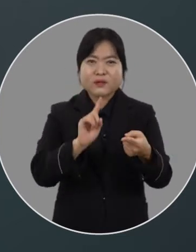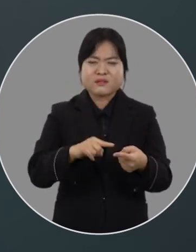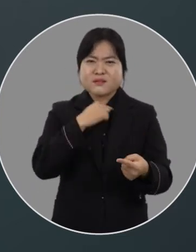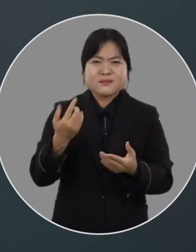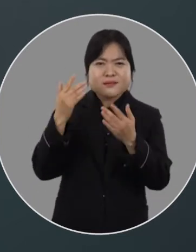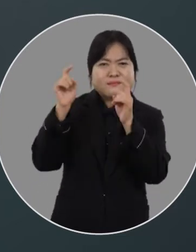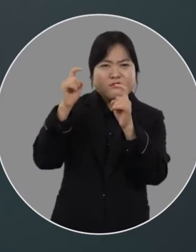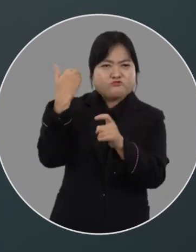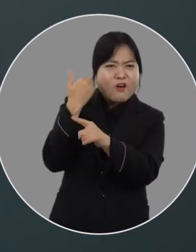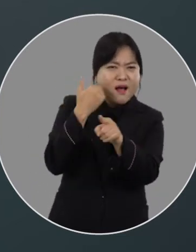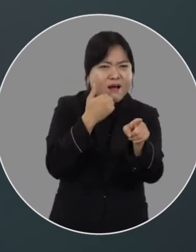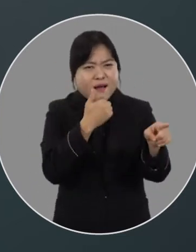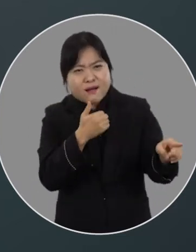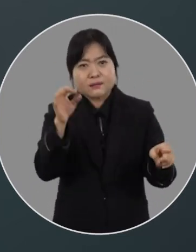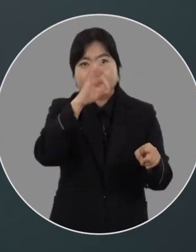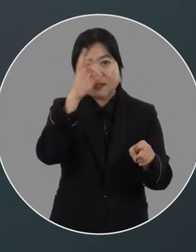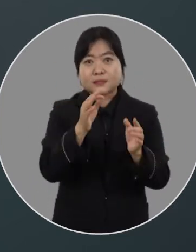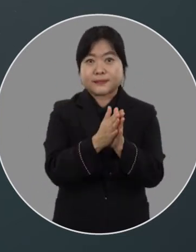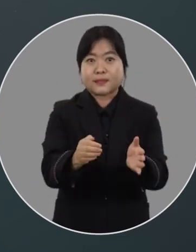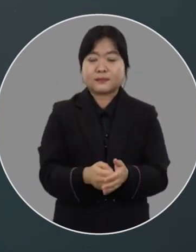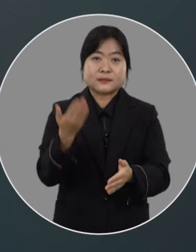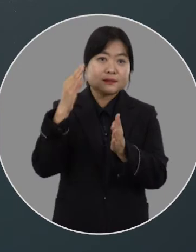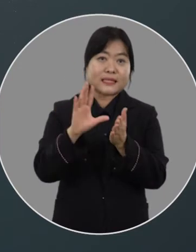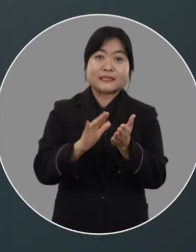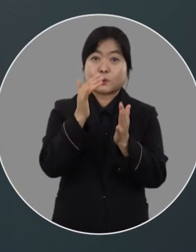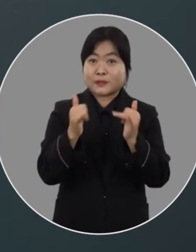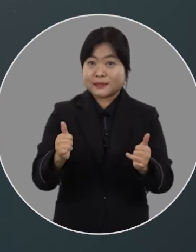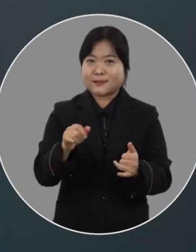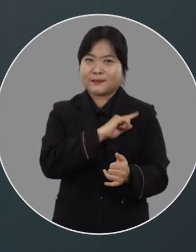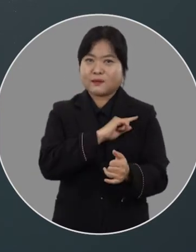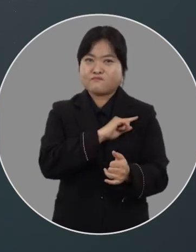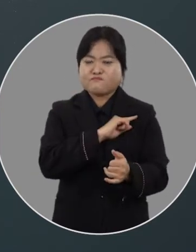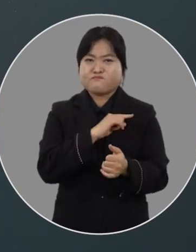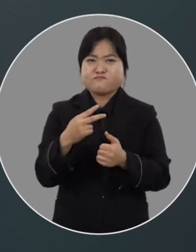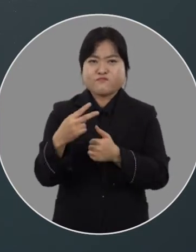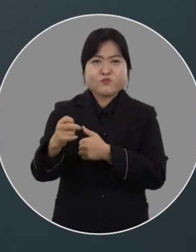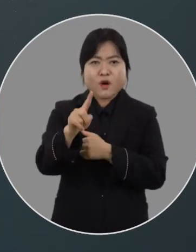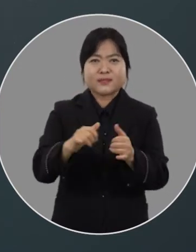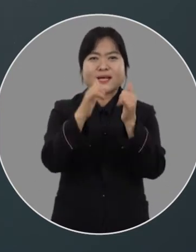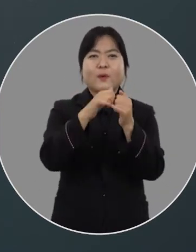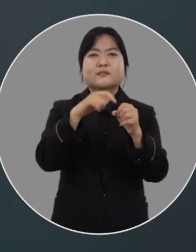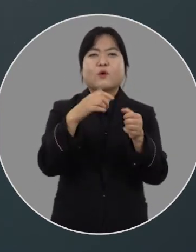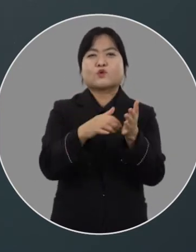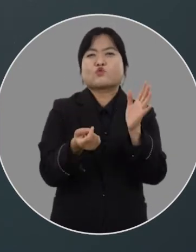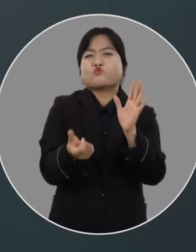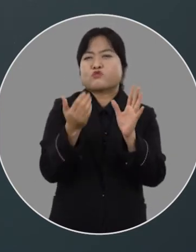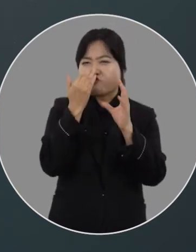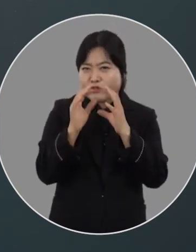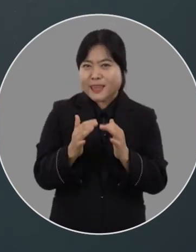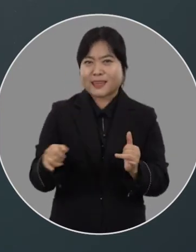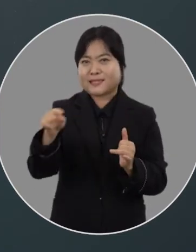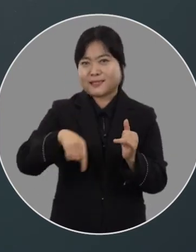희생양을 찾아내기 시작했습니다. 당시에 그리스도교인들한테 가장 미움을 샀던 것은 사회적 소수였던